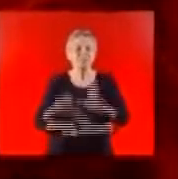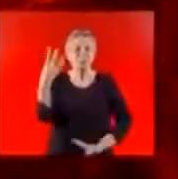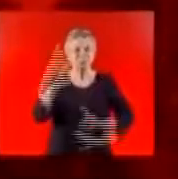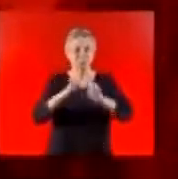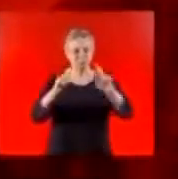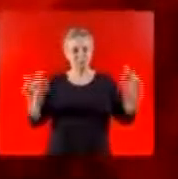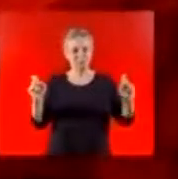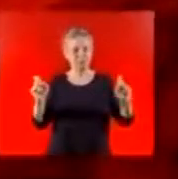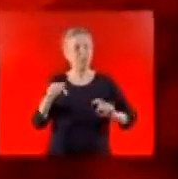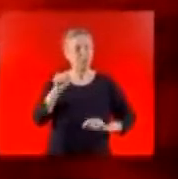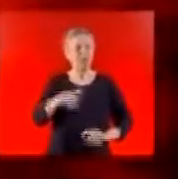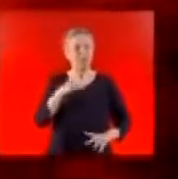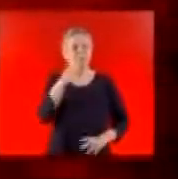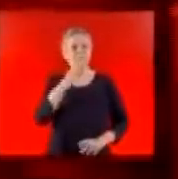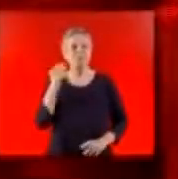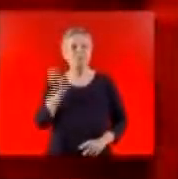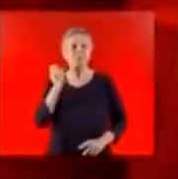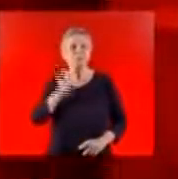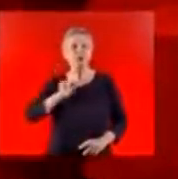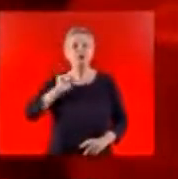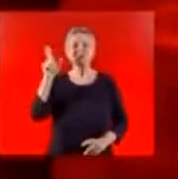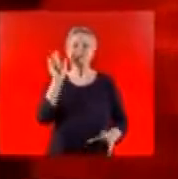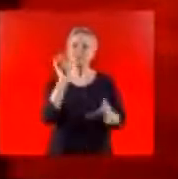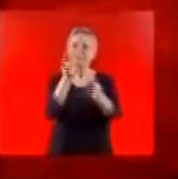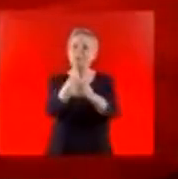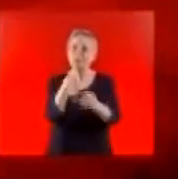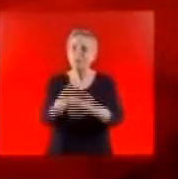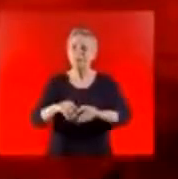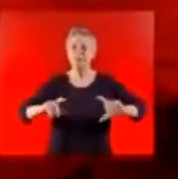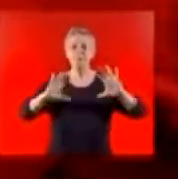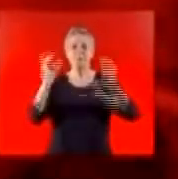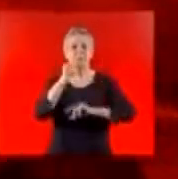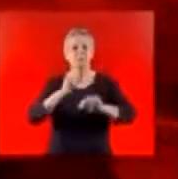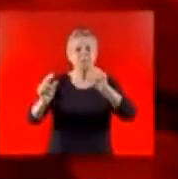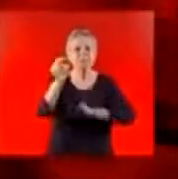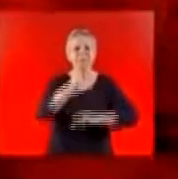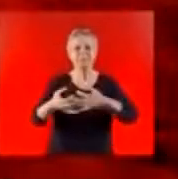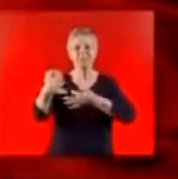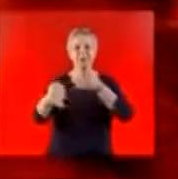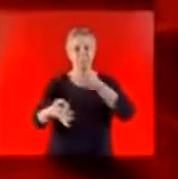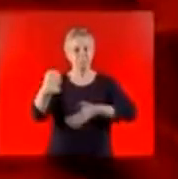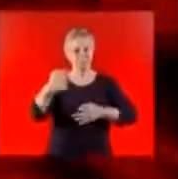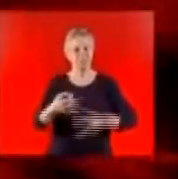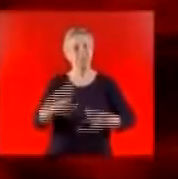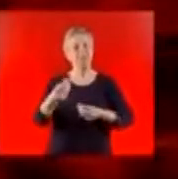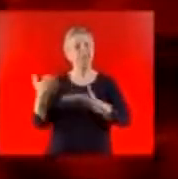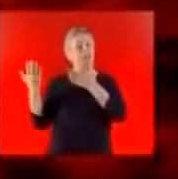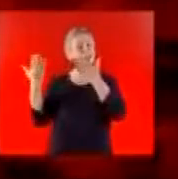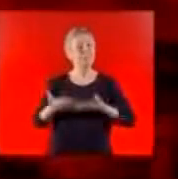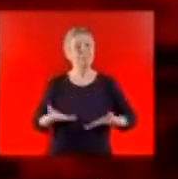συμμετοχής, του πολιτικού διαλόγου, της δημοκρατίας. Καλωσορίζω τη συμμετοχή